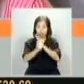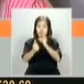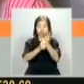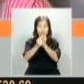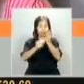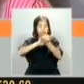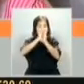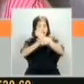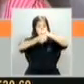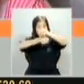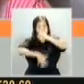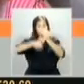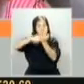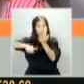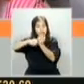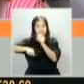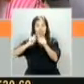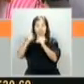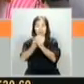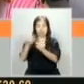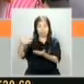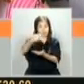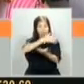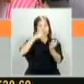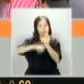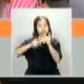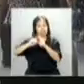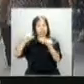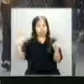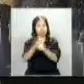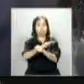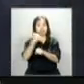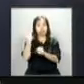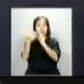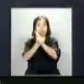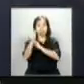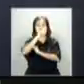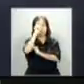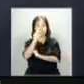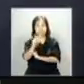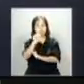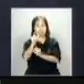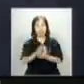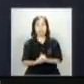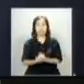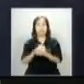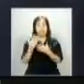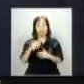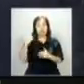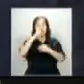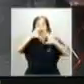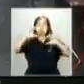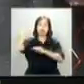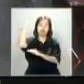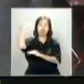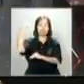ร้างภาษีแล้วก็ความสามารถในการจัดเก็บภาษีอย่างเต็มเม็ดเต็มหน่วย นายคิมกล่าวว่ารัฐบาลในอดีตนั้นมีความพยาย